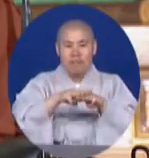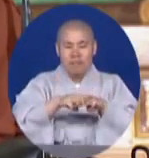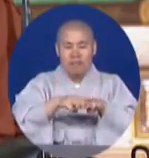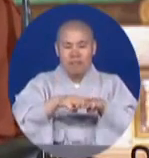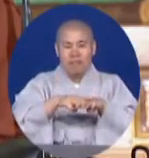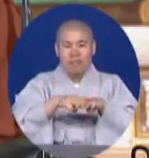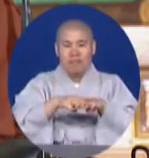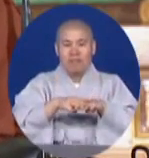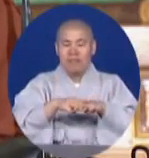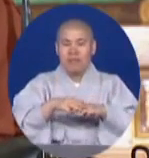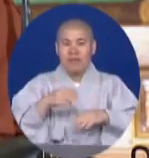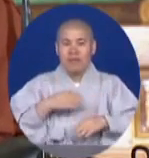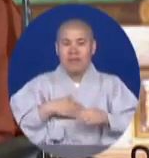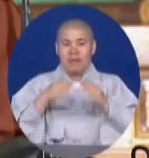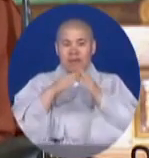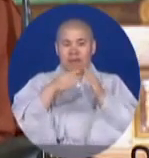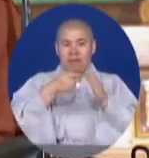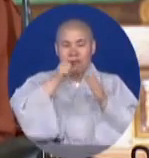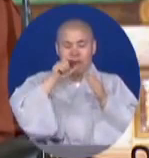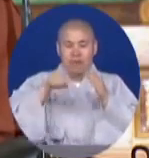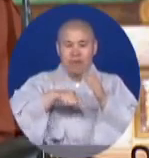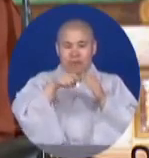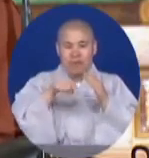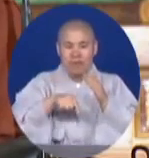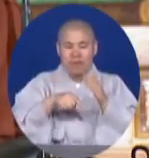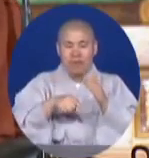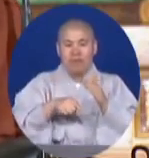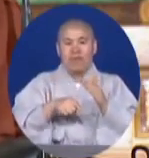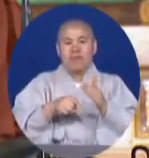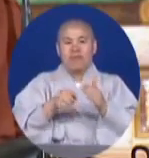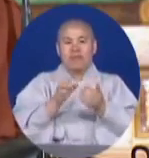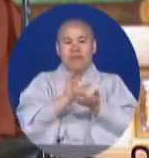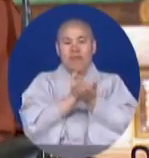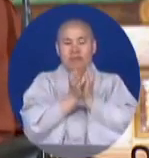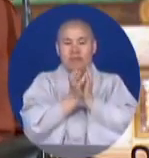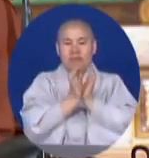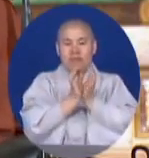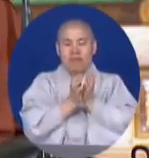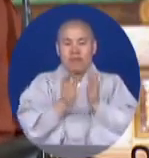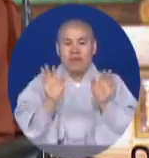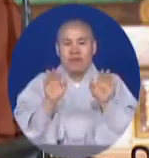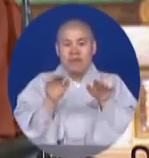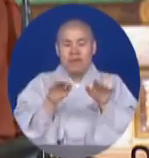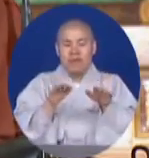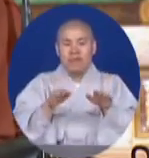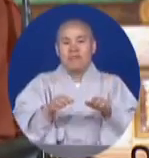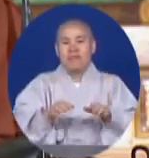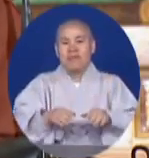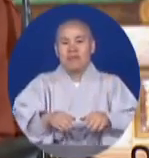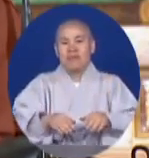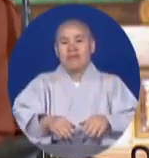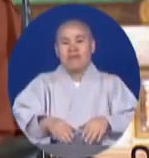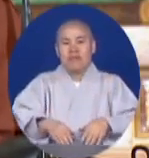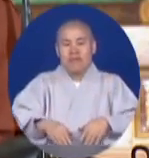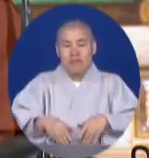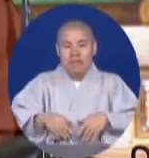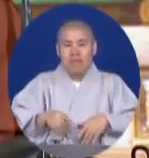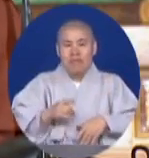꽃과 나비는 봄한철인데 물과 고기는 사시사철이다 이게요. 이 법문이 아주 1등